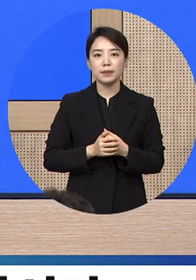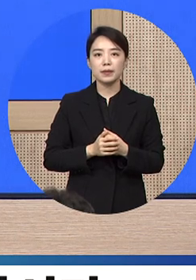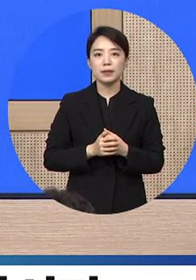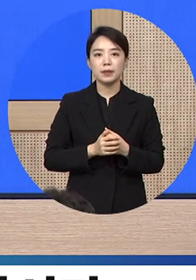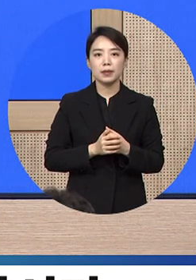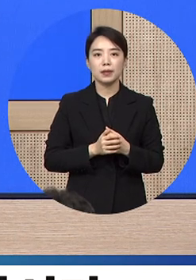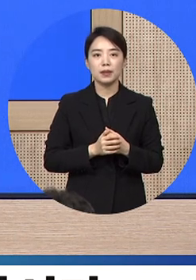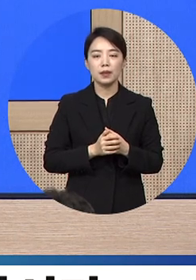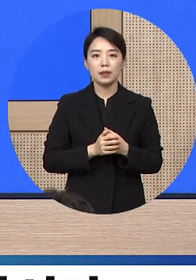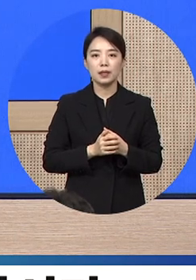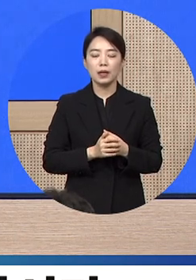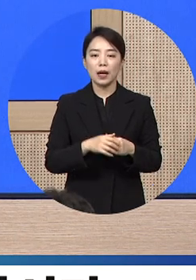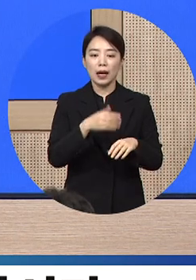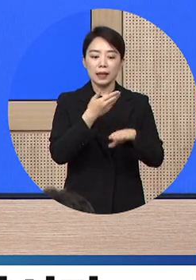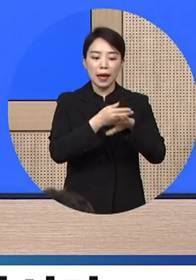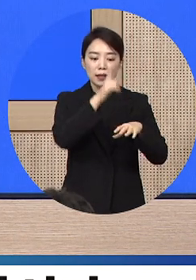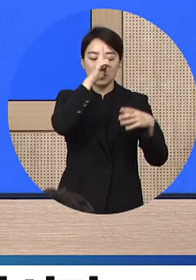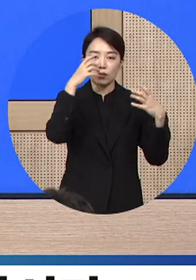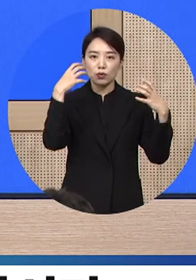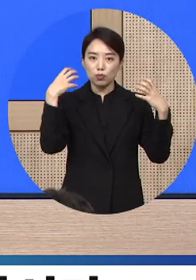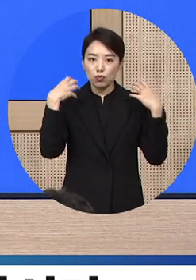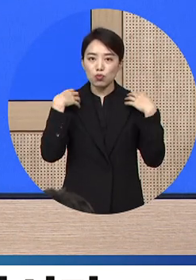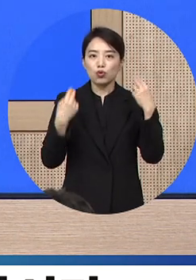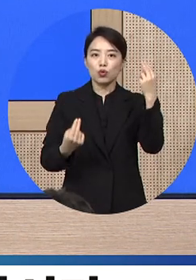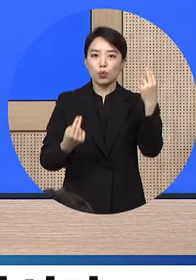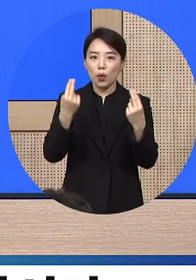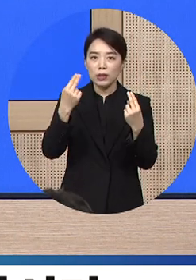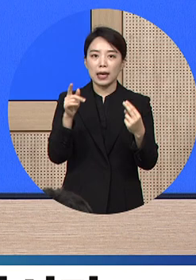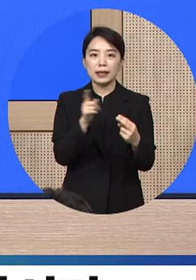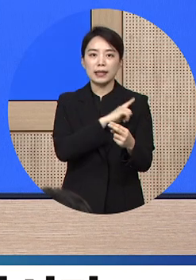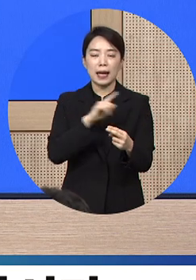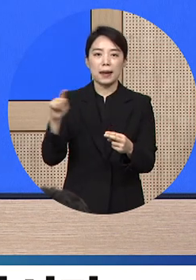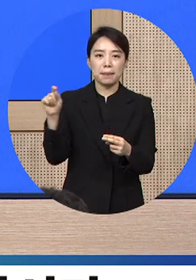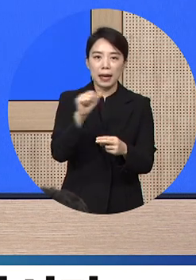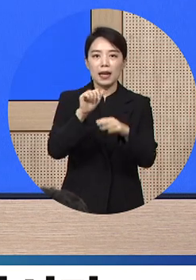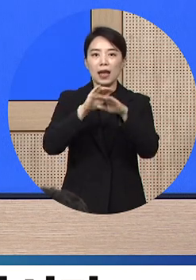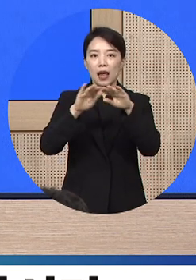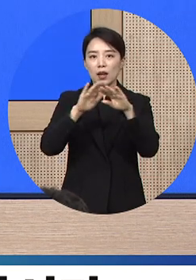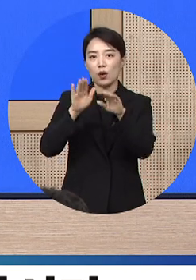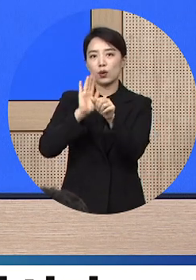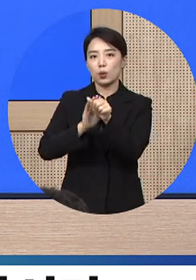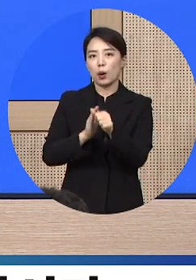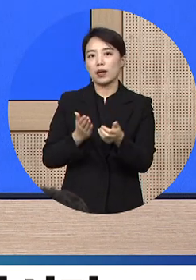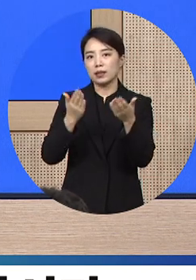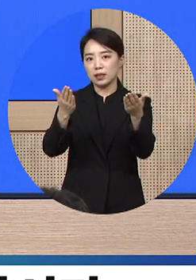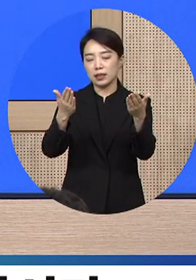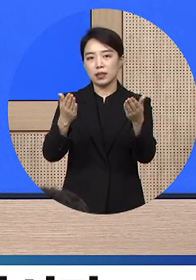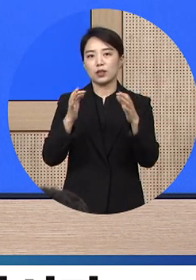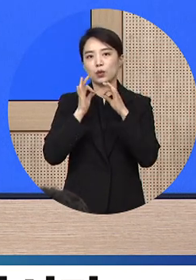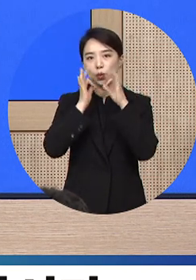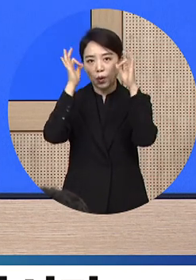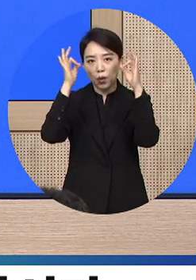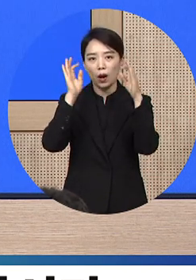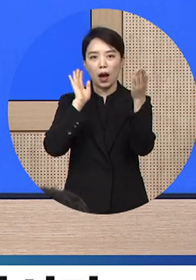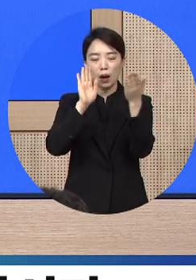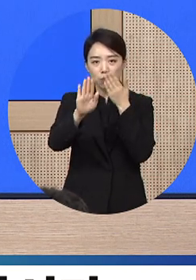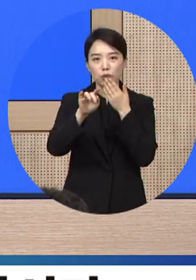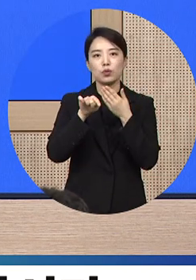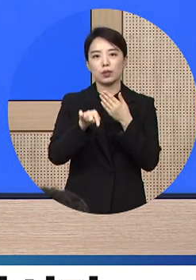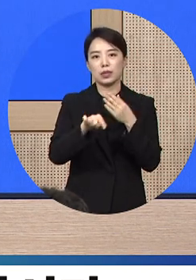중앙과 지방정부보다 가장 신속하게 행동했다고 생각을 합니다. 앞으로도 이와 같은 기조를